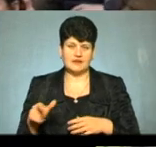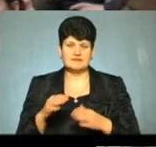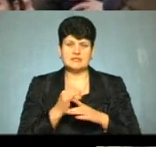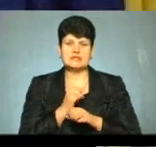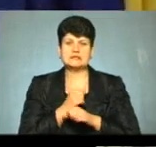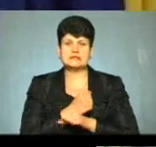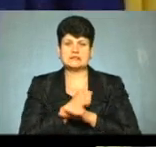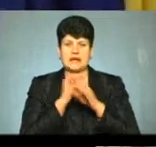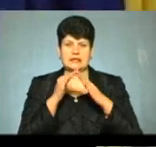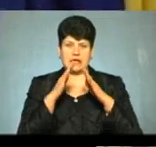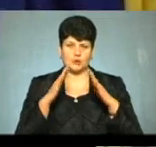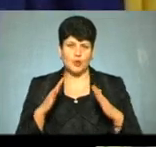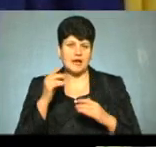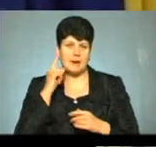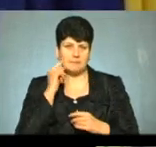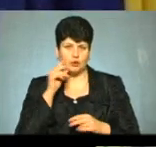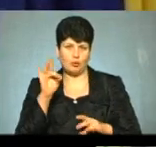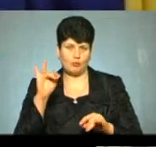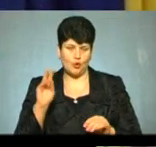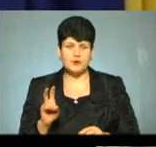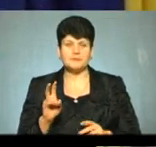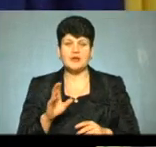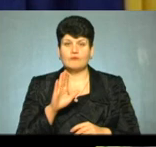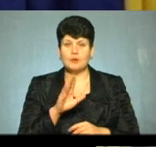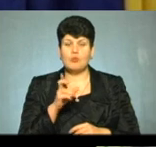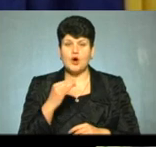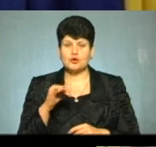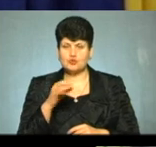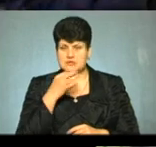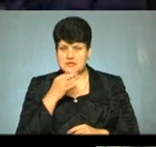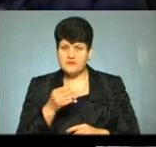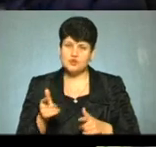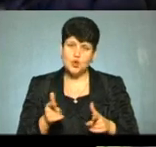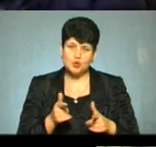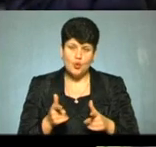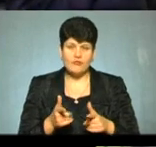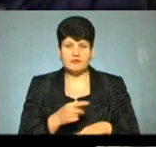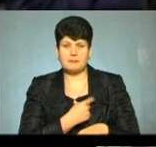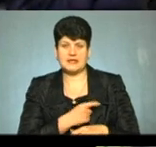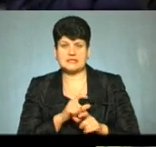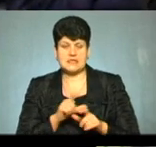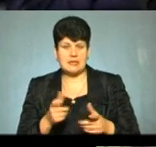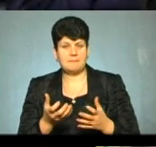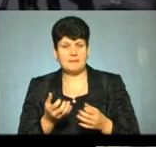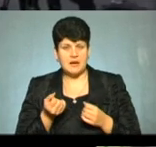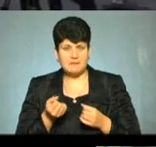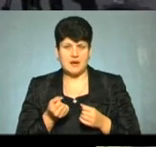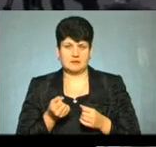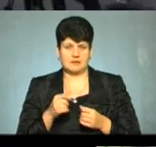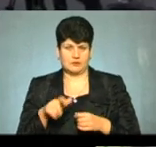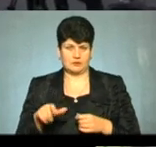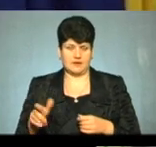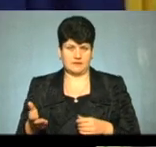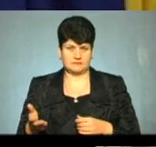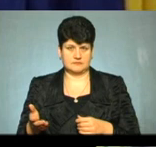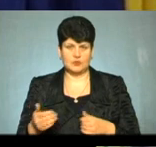Медобори. Начальник обласного управління охорони здоров'я Володимир Богайчук розповів, чи готові медзаклади Тернопільщини прийняти евакуйованих